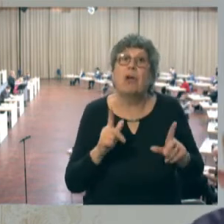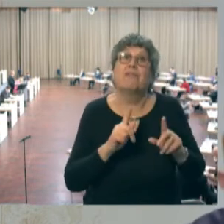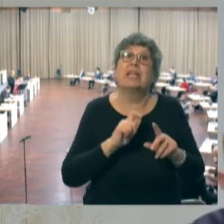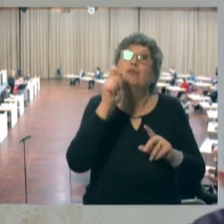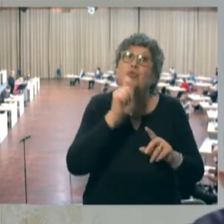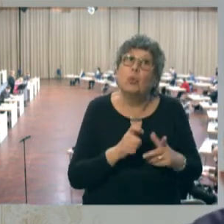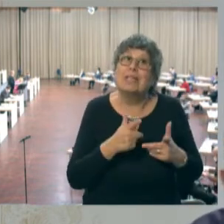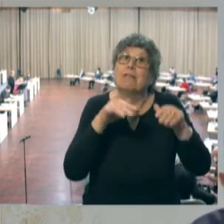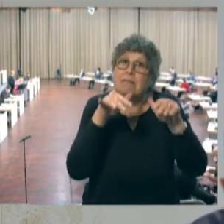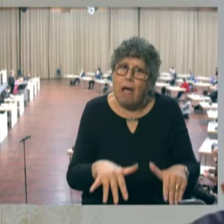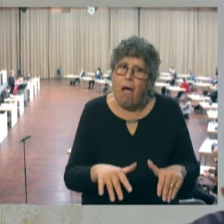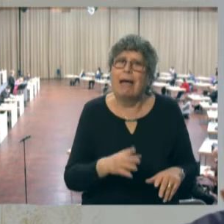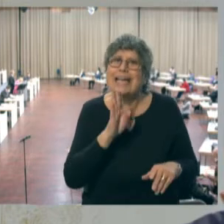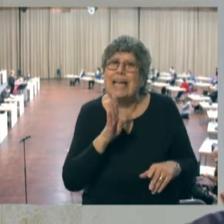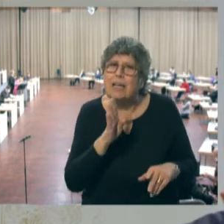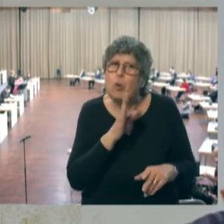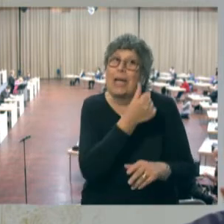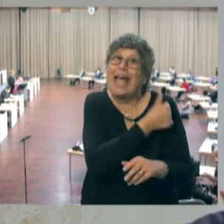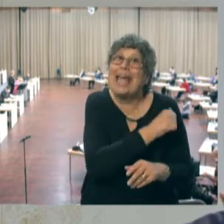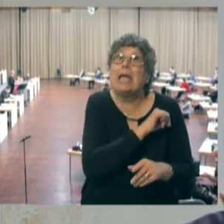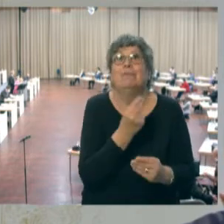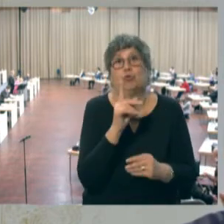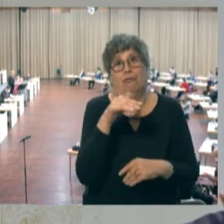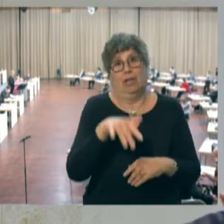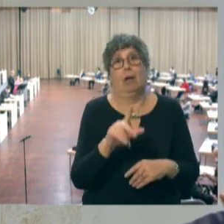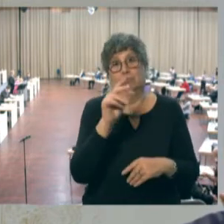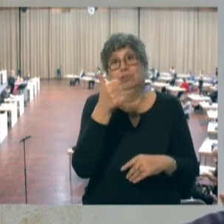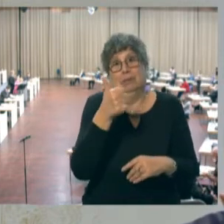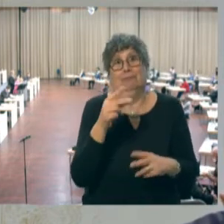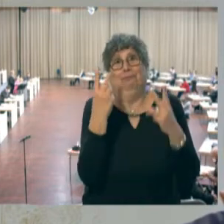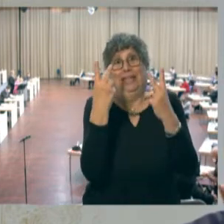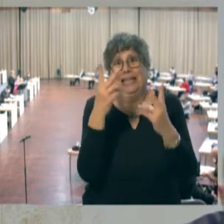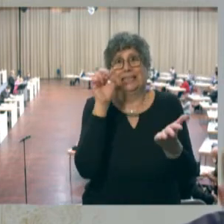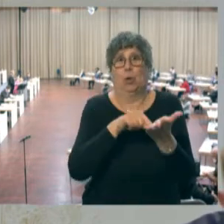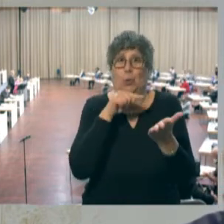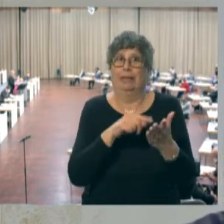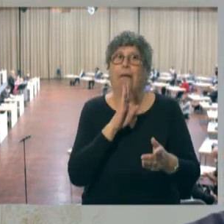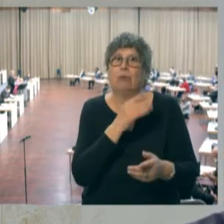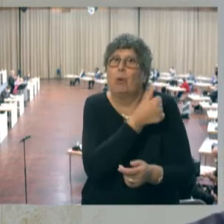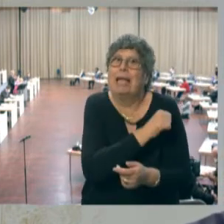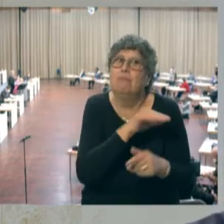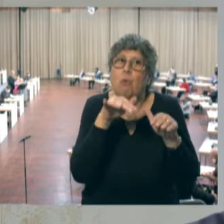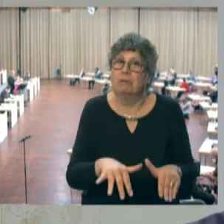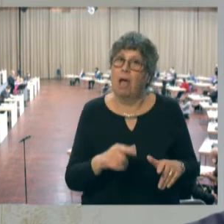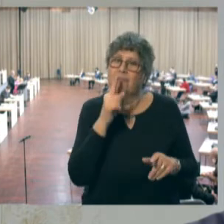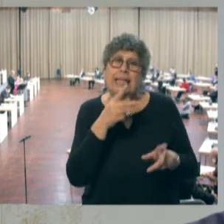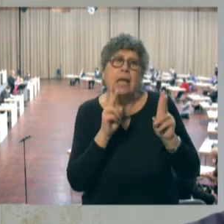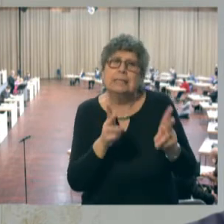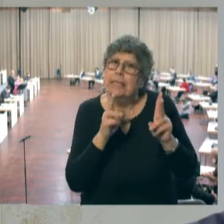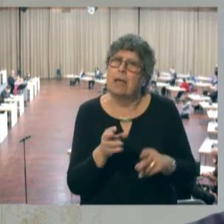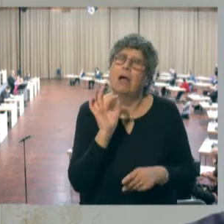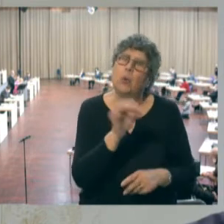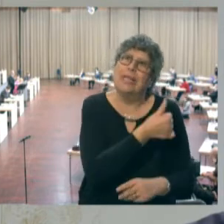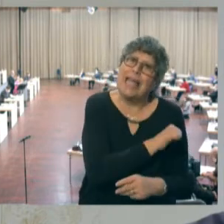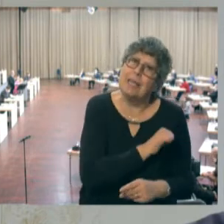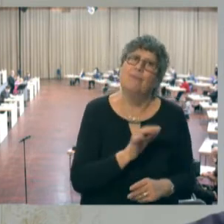sind und wenn wir genug Impfstoff dann auch haben, das ist ja erstmal noch die allererste Voraussetzung. Wenn wir sicher sein können, dass wir einen guten Impfstoff auch